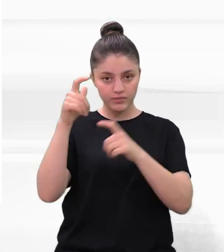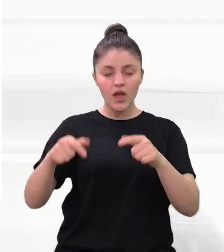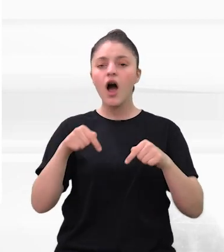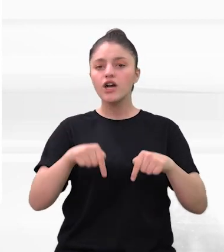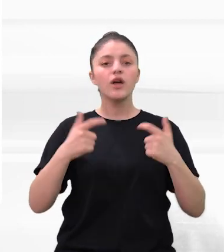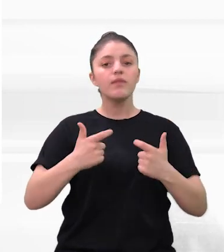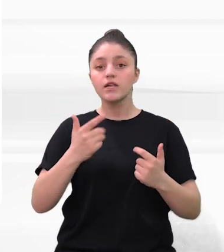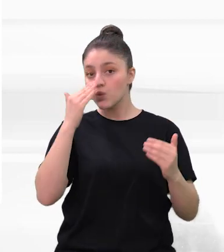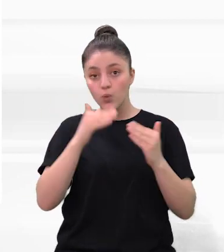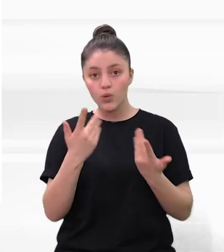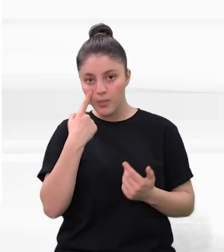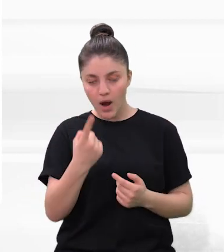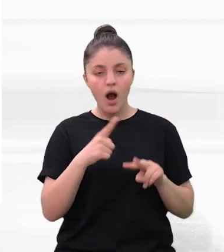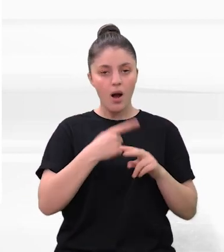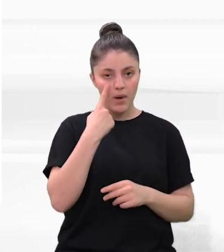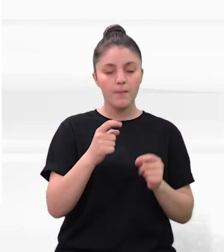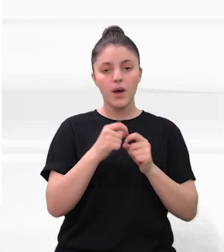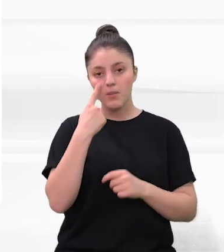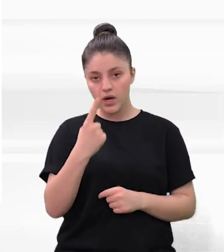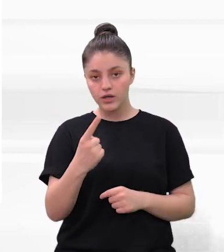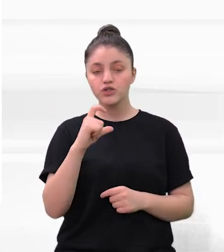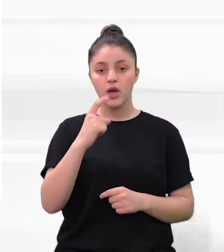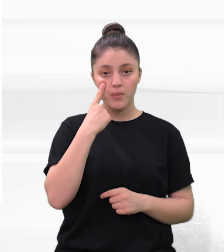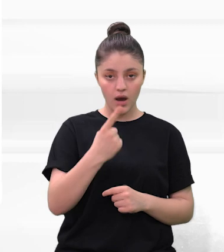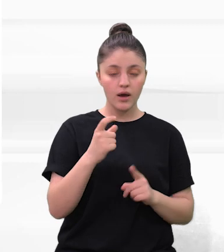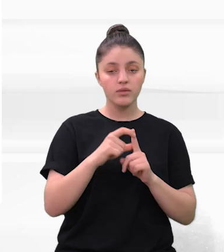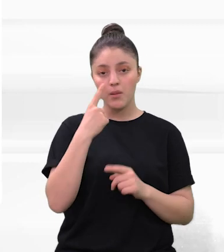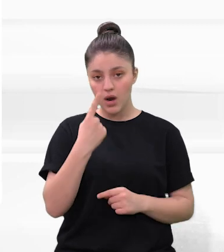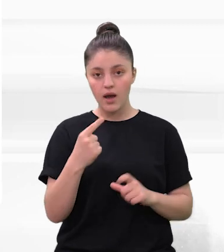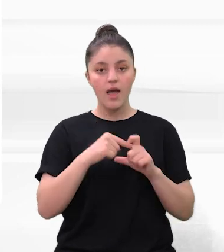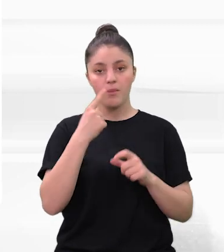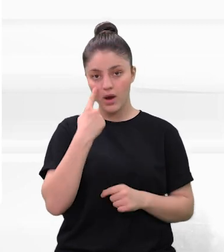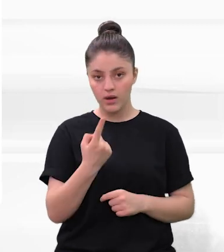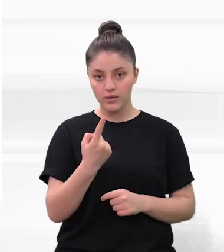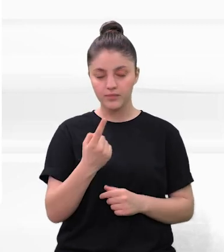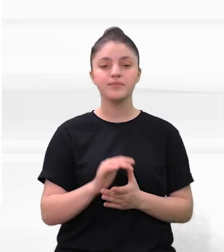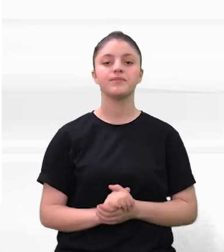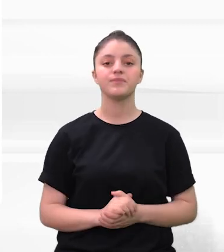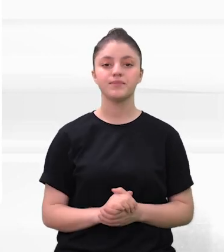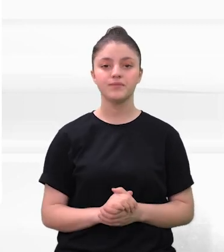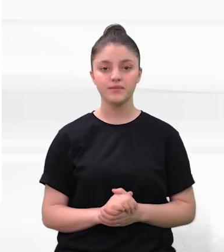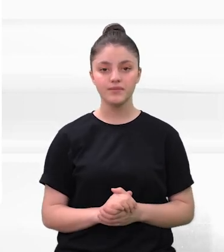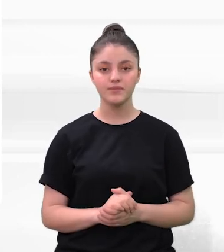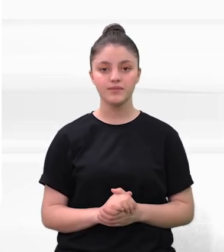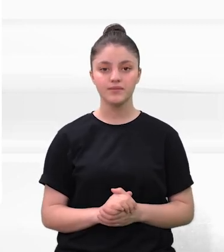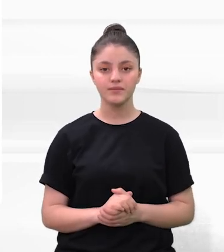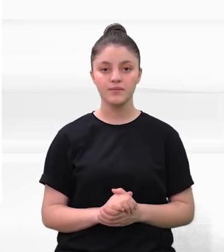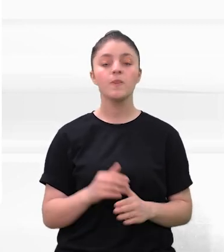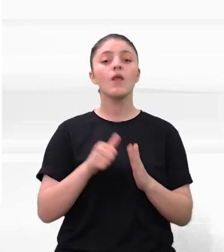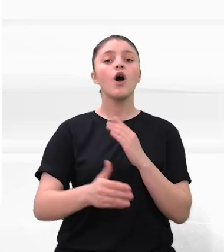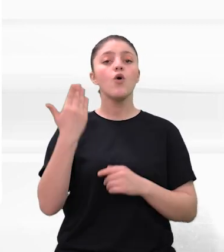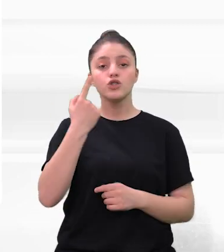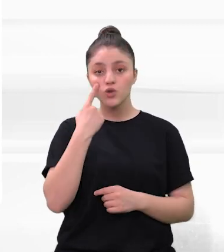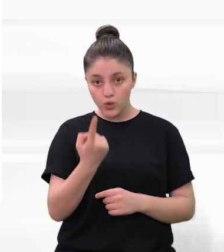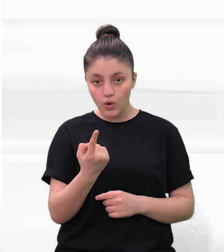aşağıdakilerden hangisidir alacağı Göbeklitepe ikiztepe Çatalhüyük Ali Sharp